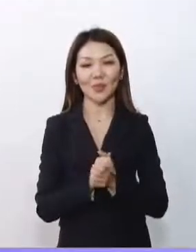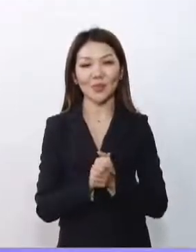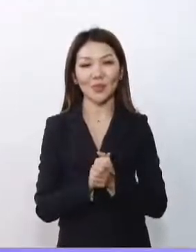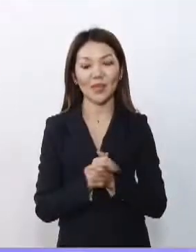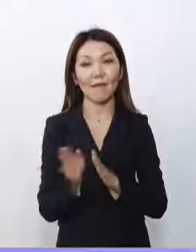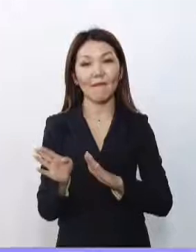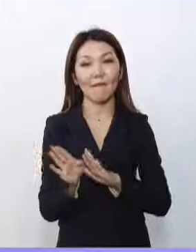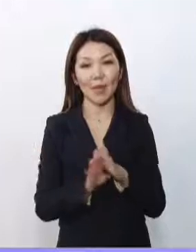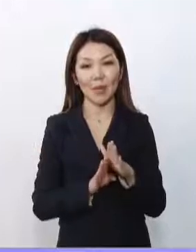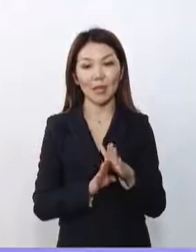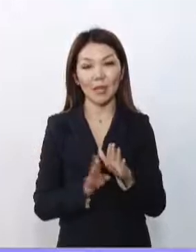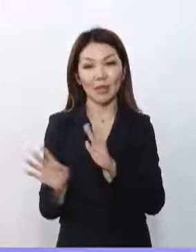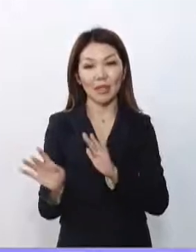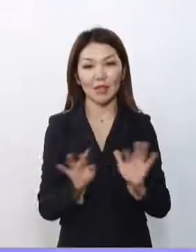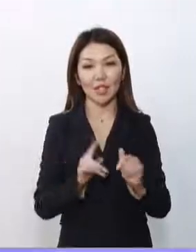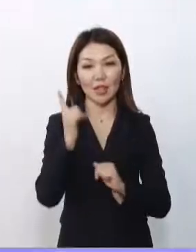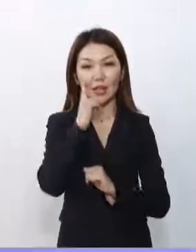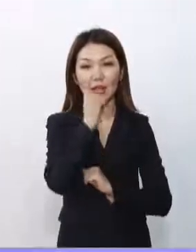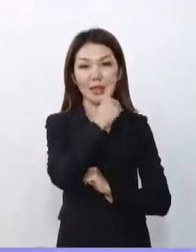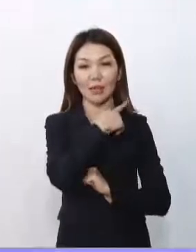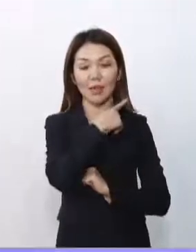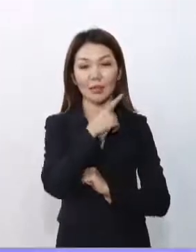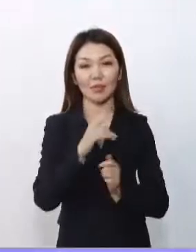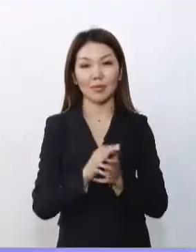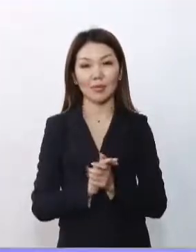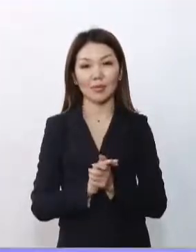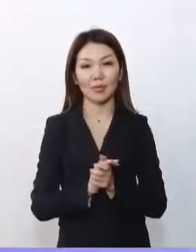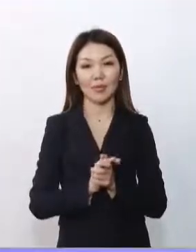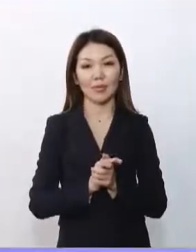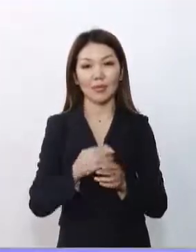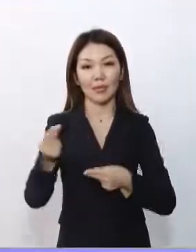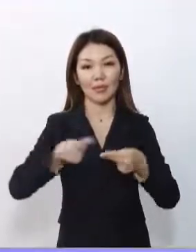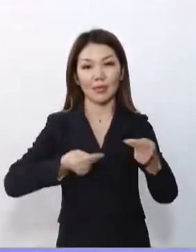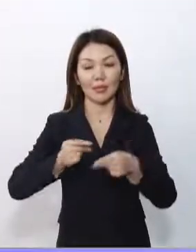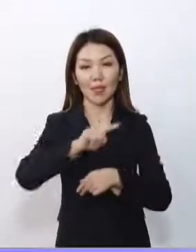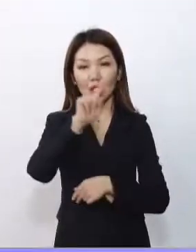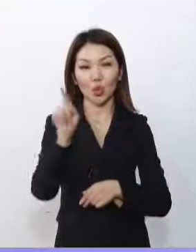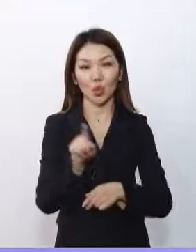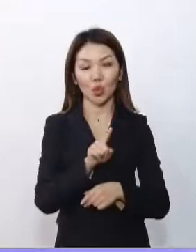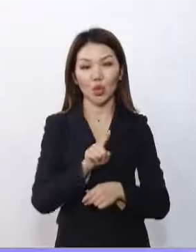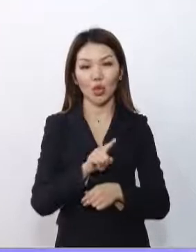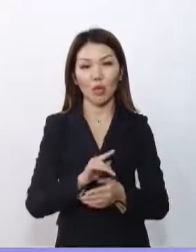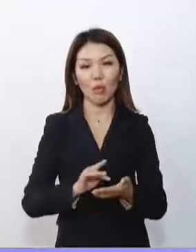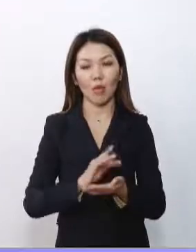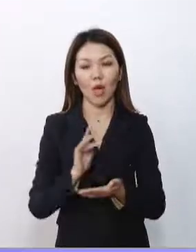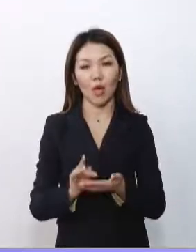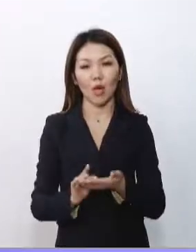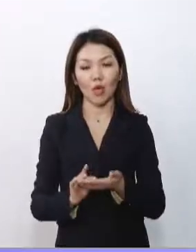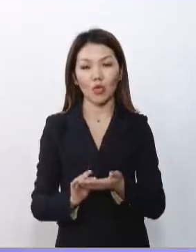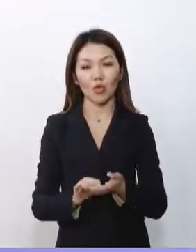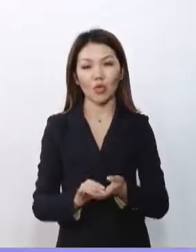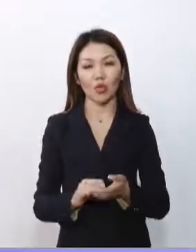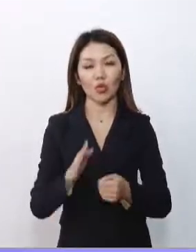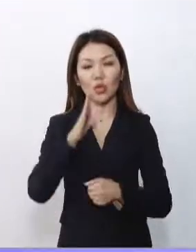выполнит движение глазами по рисунку по городу мчатся с утра и до